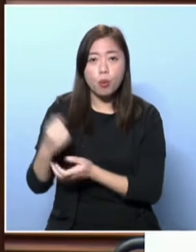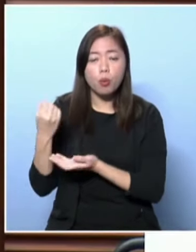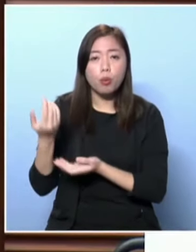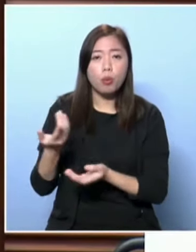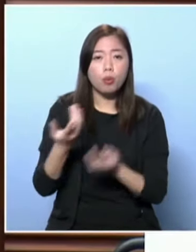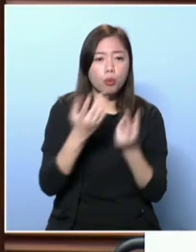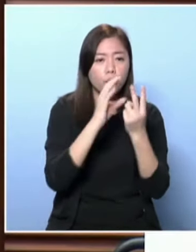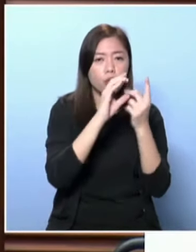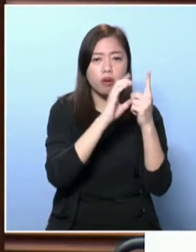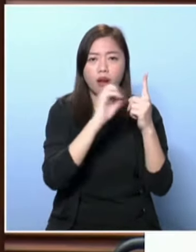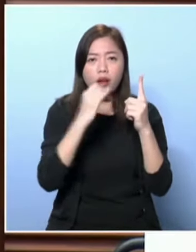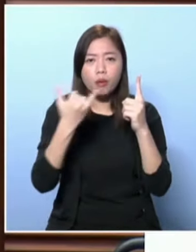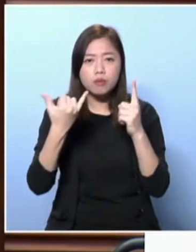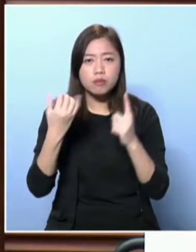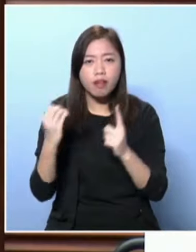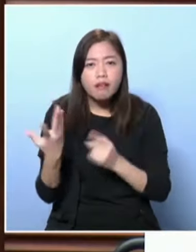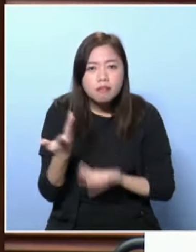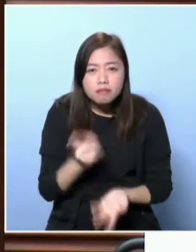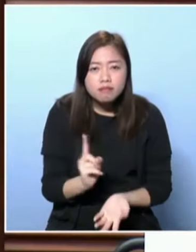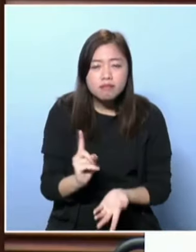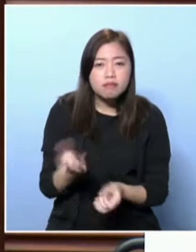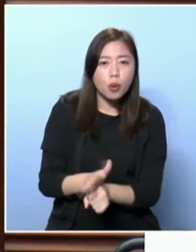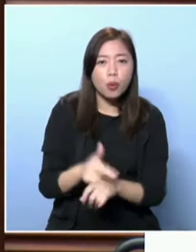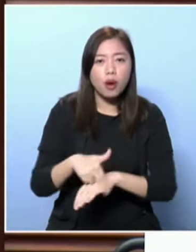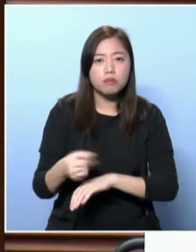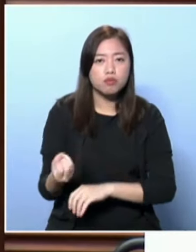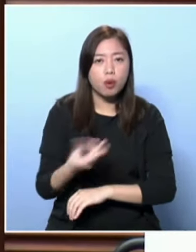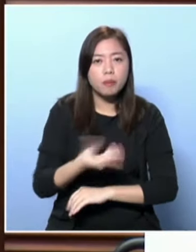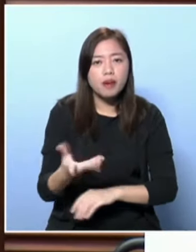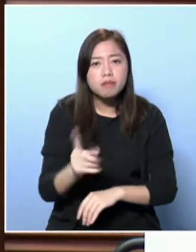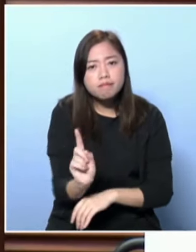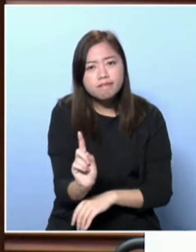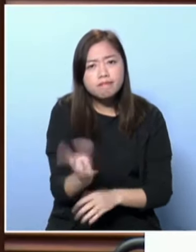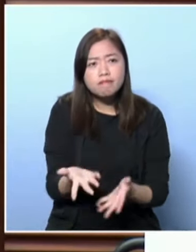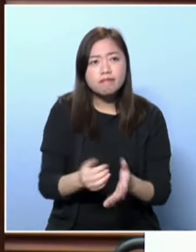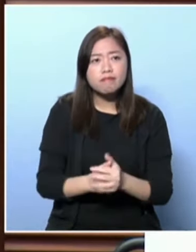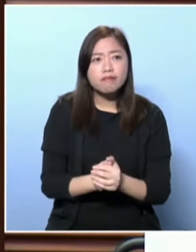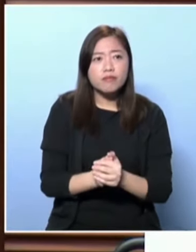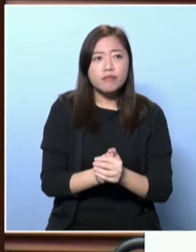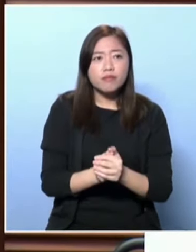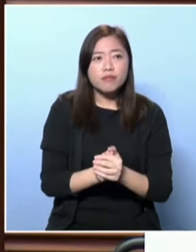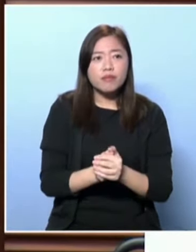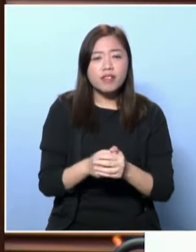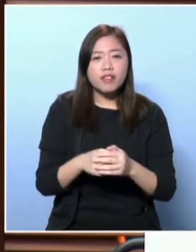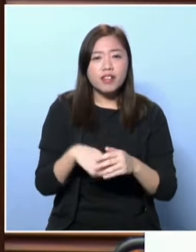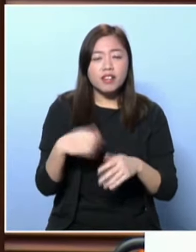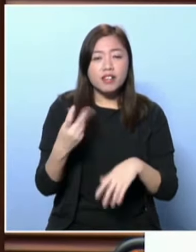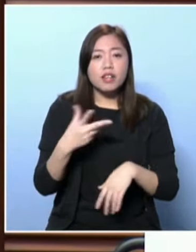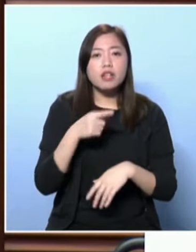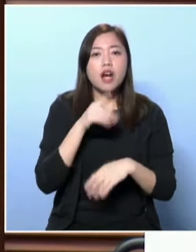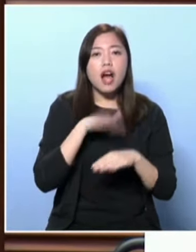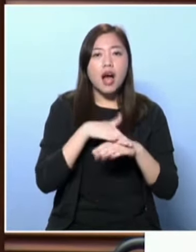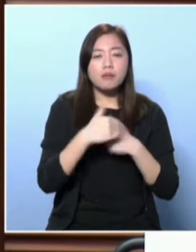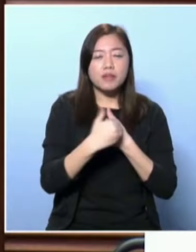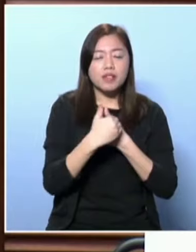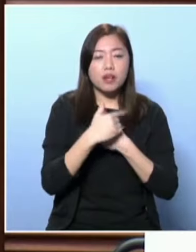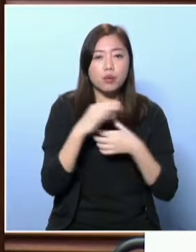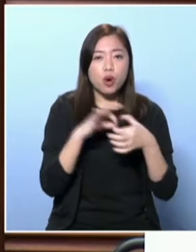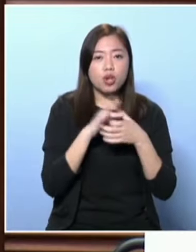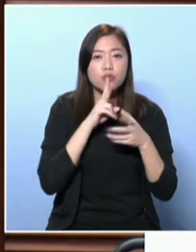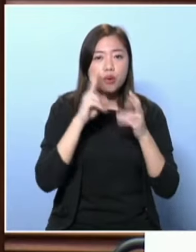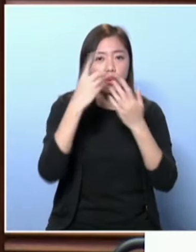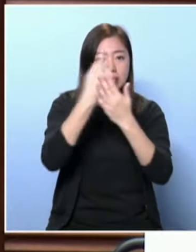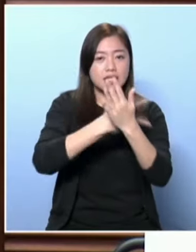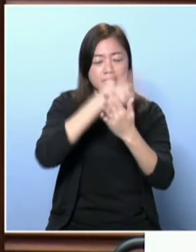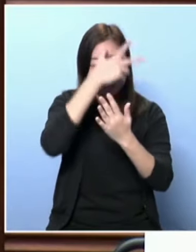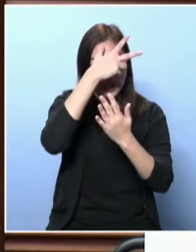主席，呢個亦都係咧，我估計今日都幾位嘅議員都提我哋咧，有一啲嘅政策咧喺